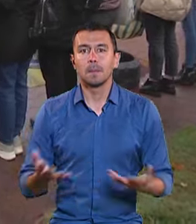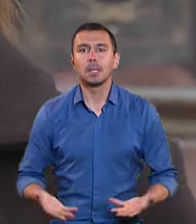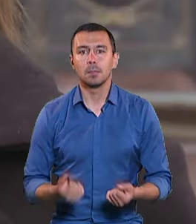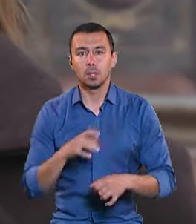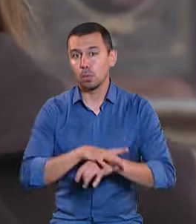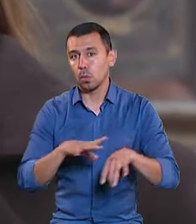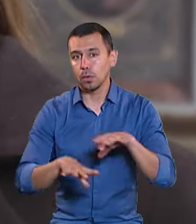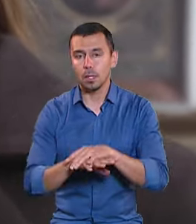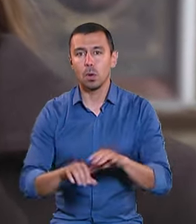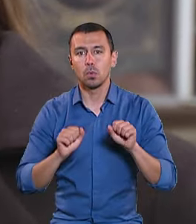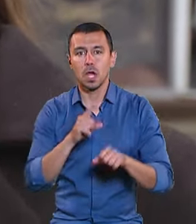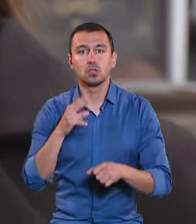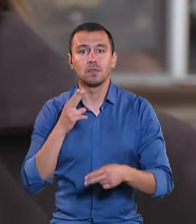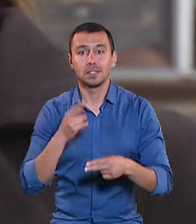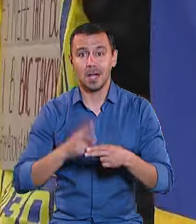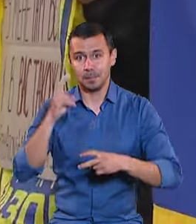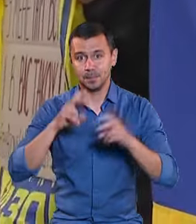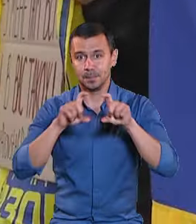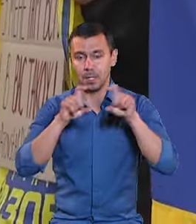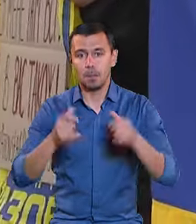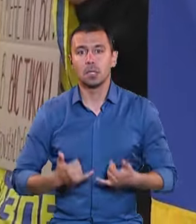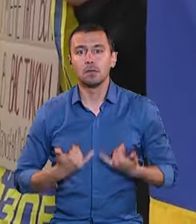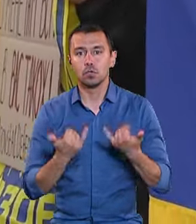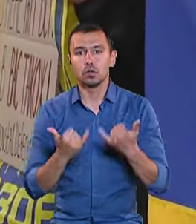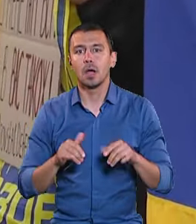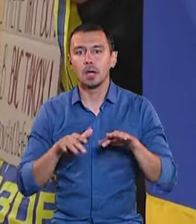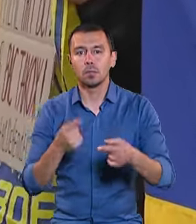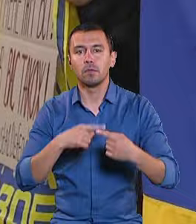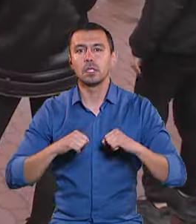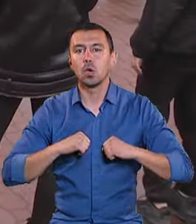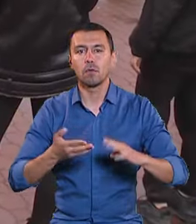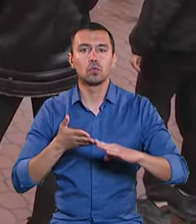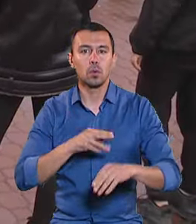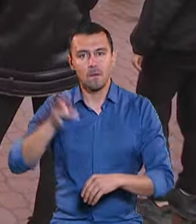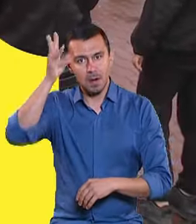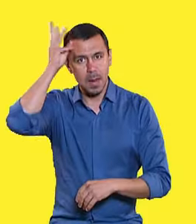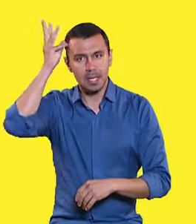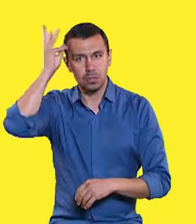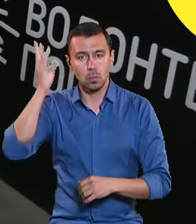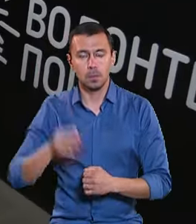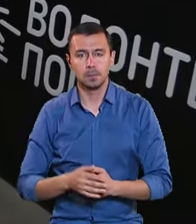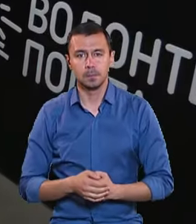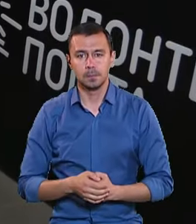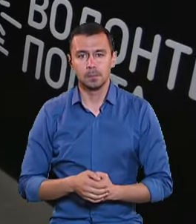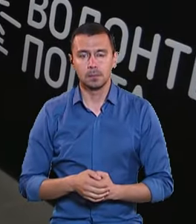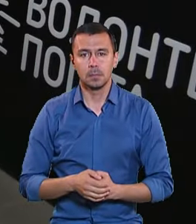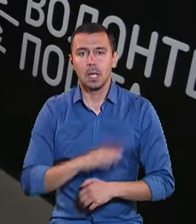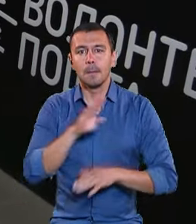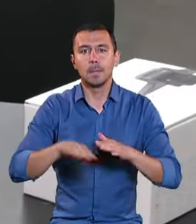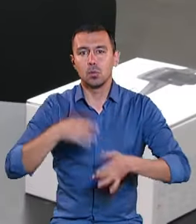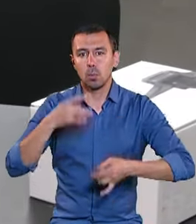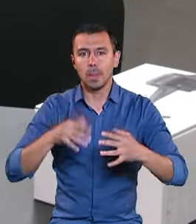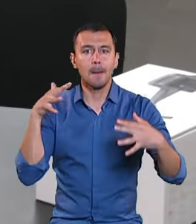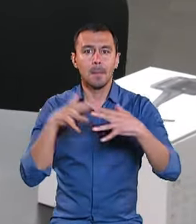Підтримують полонених. Оборонцям Азовсталі присвятили сьогоднішню акцію «Поверніть героїв додому» у Хмельницькому. Під обстрілами